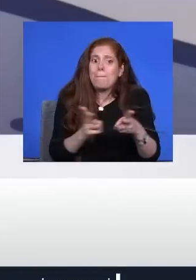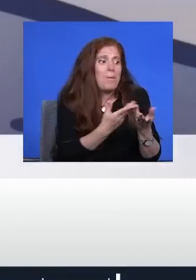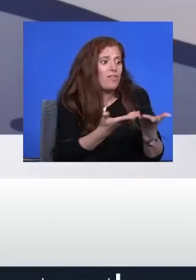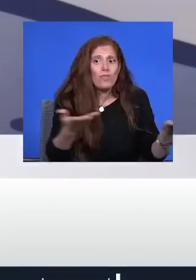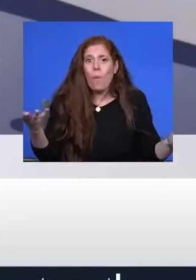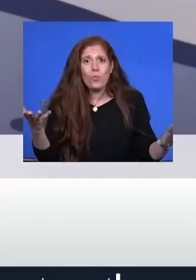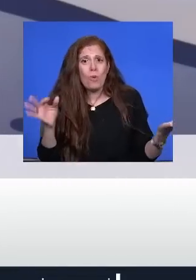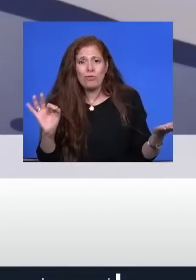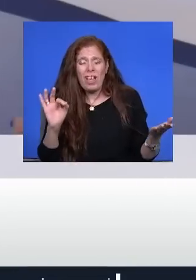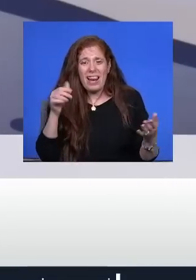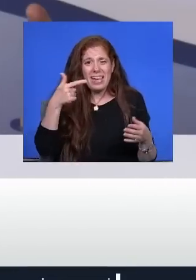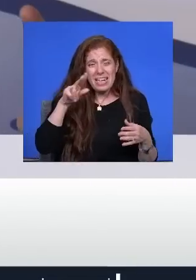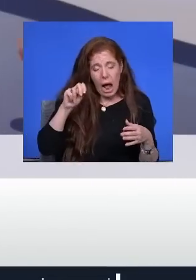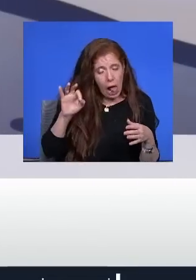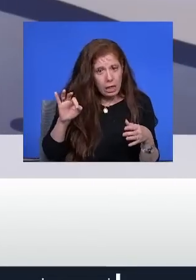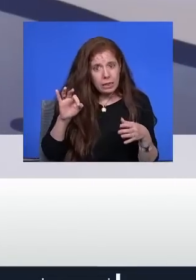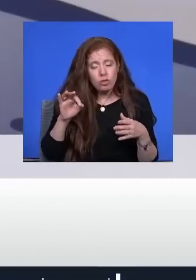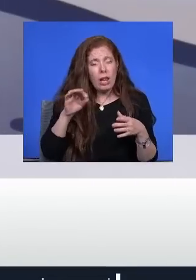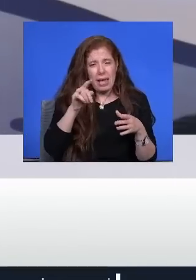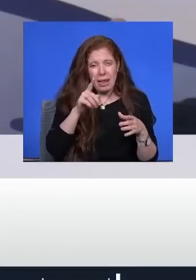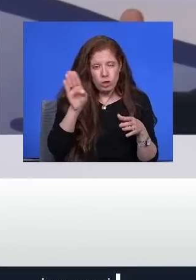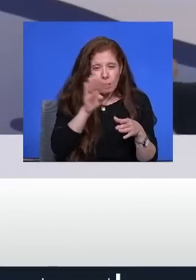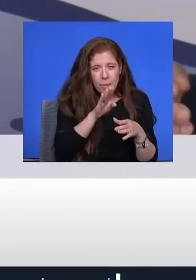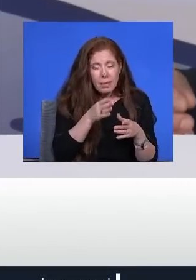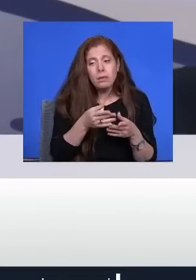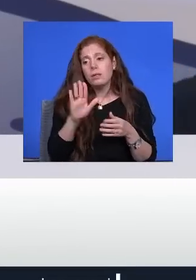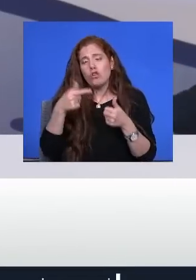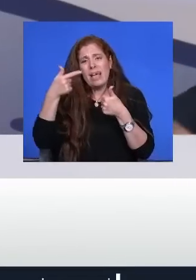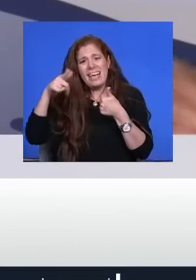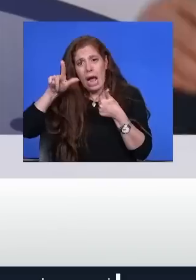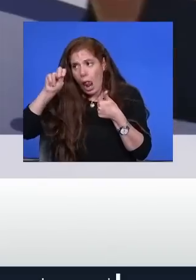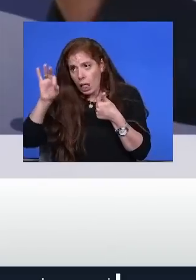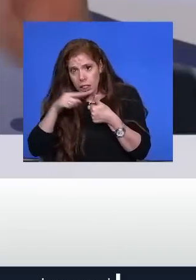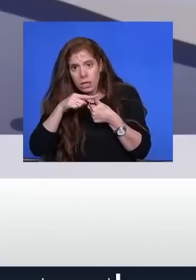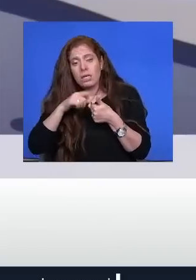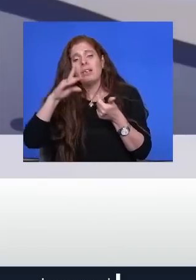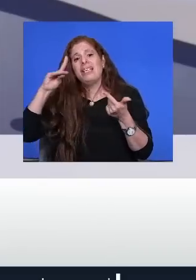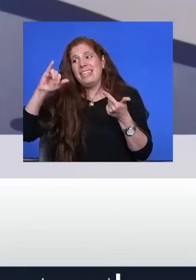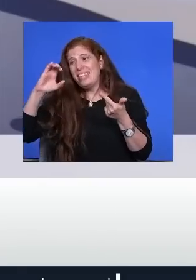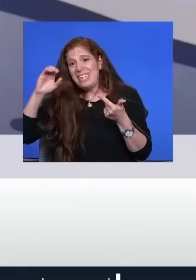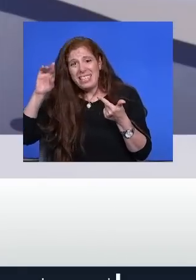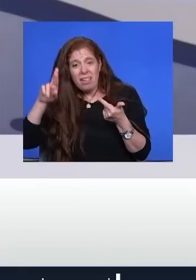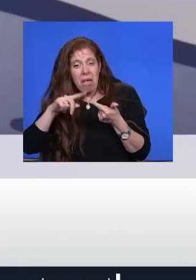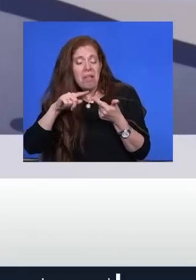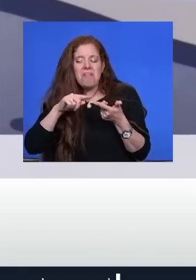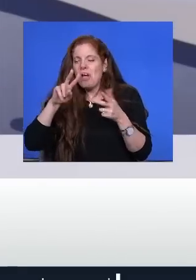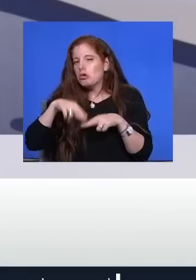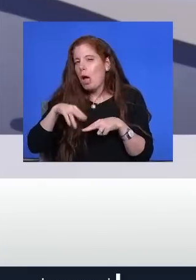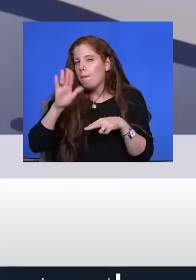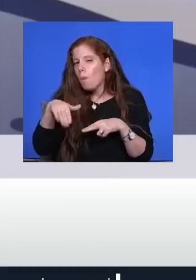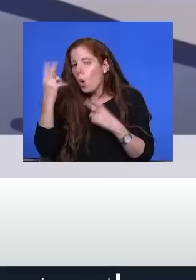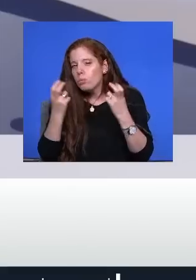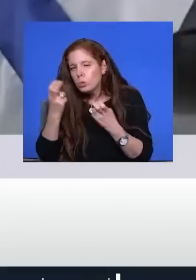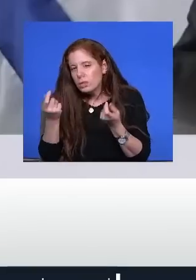חברים בממשלה שיש להם גם ניסיון בקבינט. יש את גלנט ויש את דיכטר, והשאר הם כבר פחות מנוסים